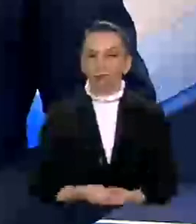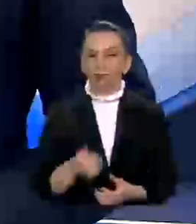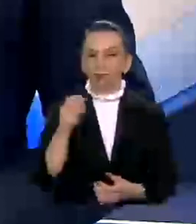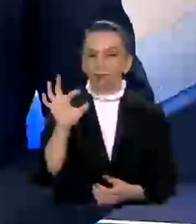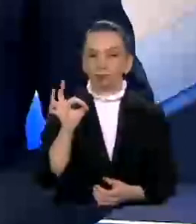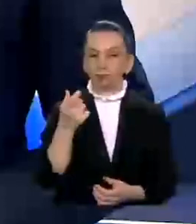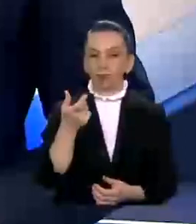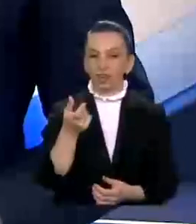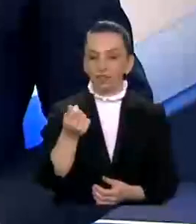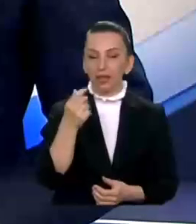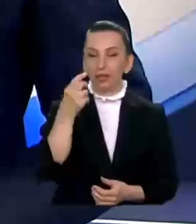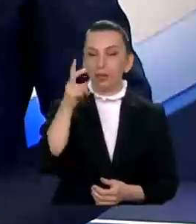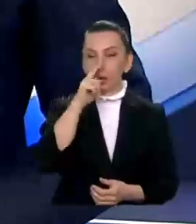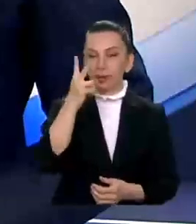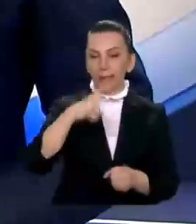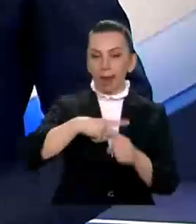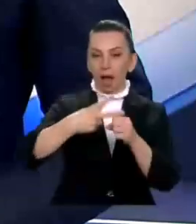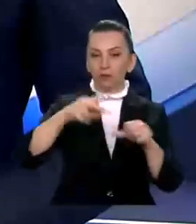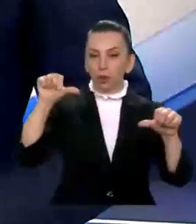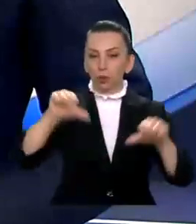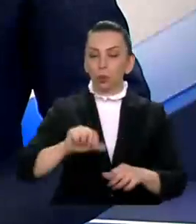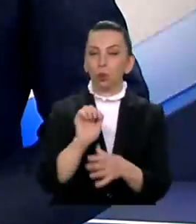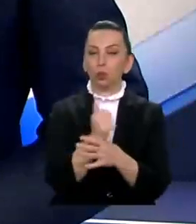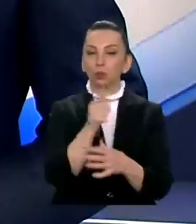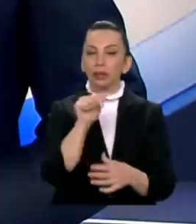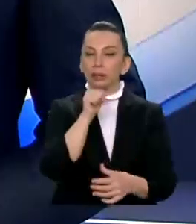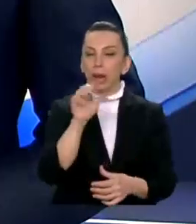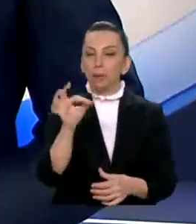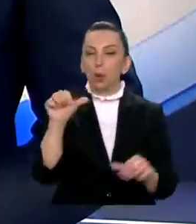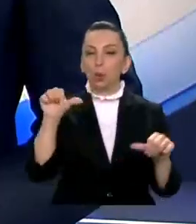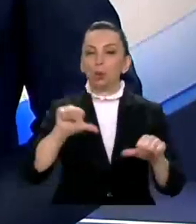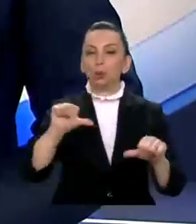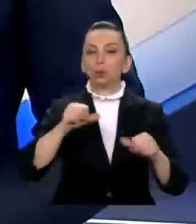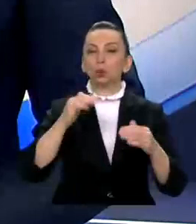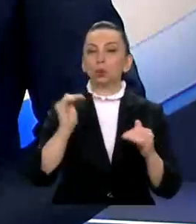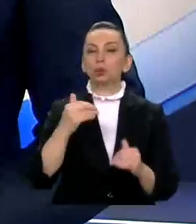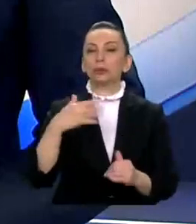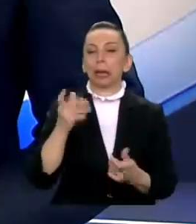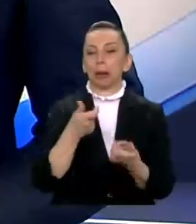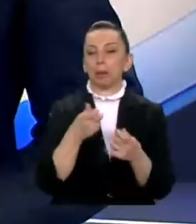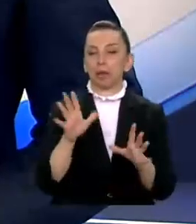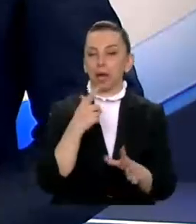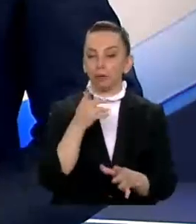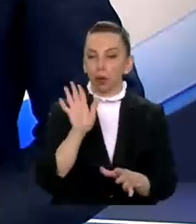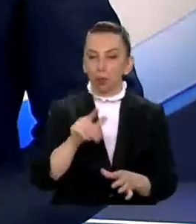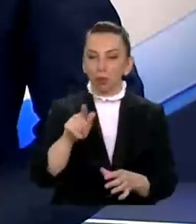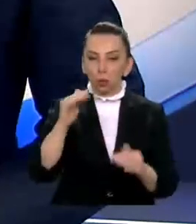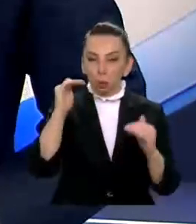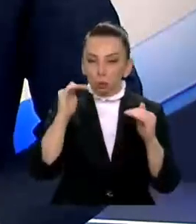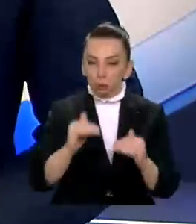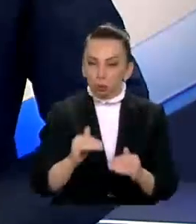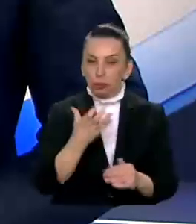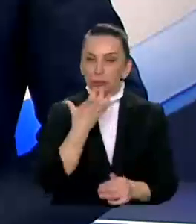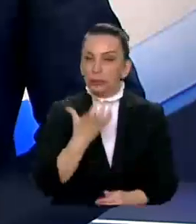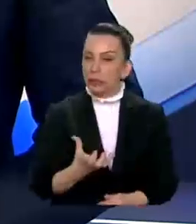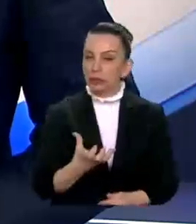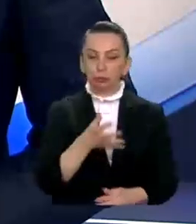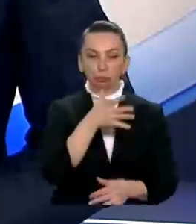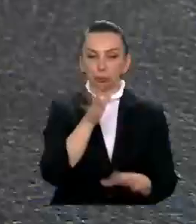Altın fiyatları son 2 haftadır düşüşte. Uzmanlar artık gram altın ucuz değil bedava yorumunu yapıyor ama bu düşüş kalıcı mı? Gelin